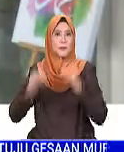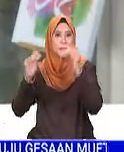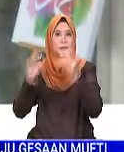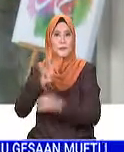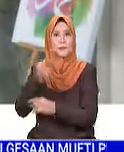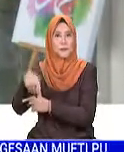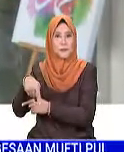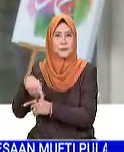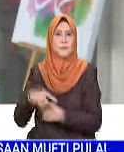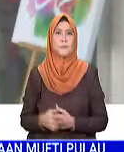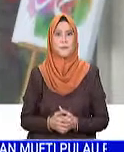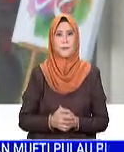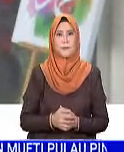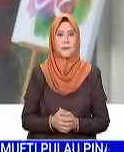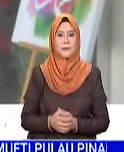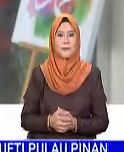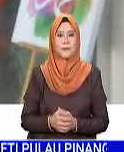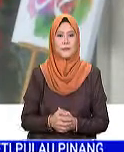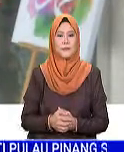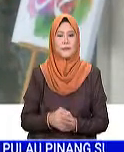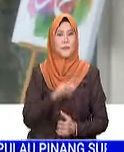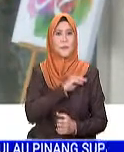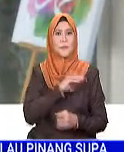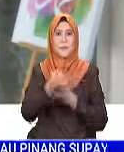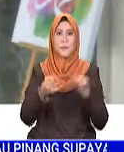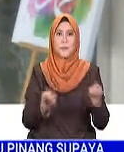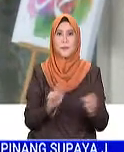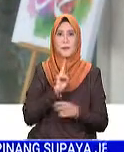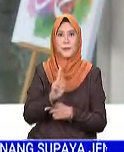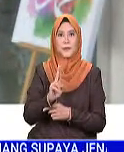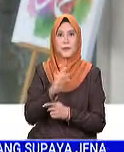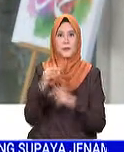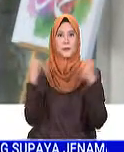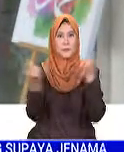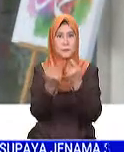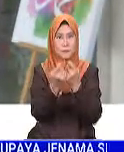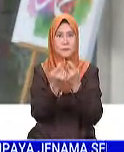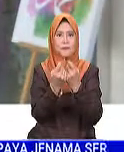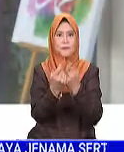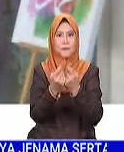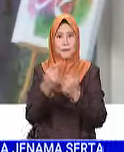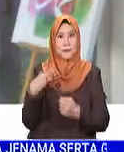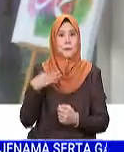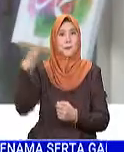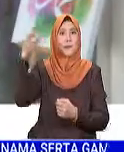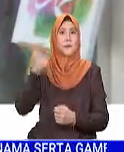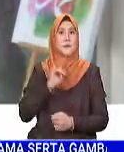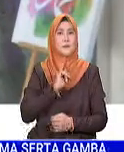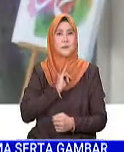Wilayah Persekutuan. Menteri Jabatan Agama dan tim telah pun memilih saya